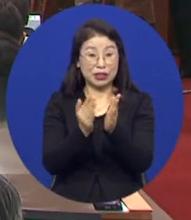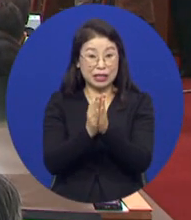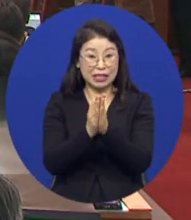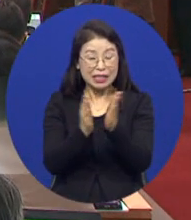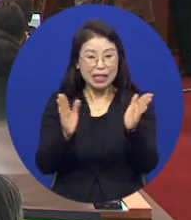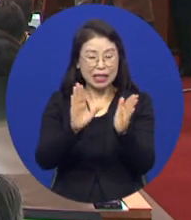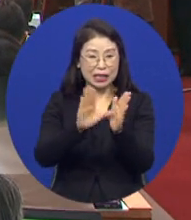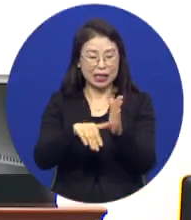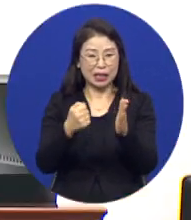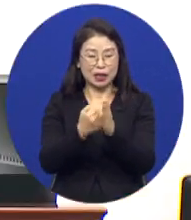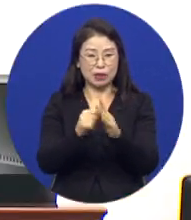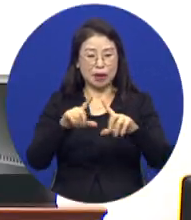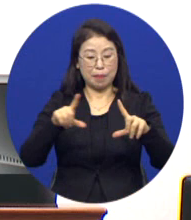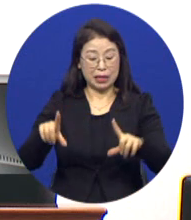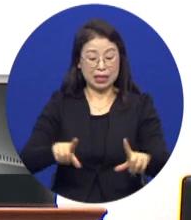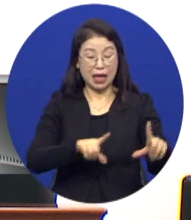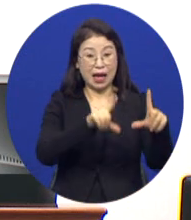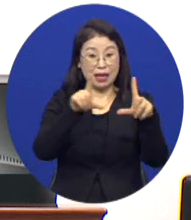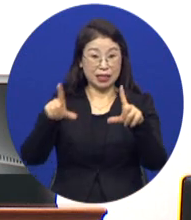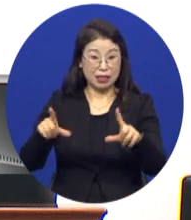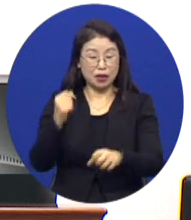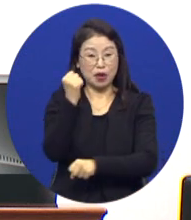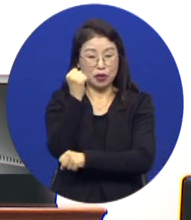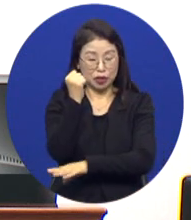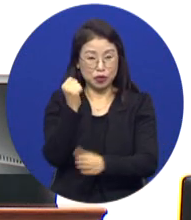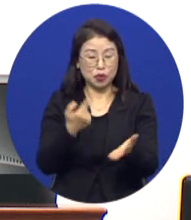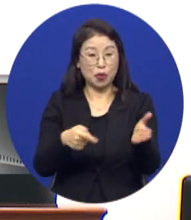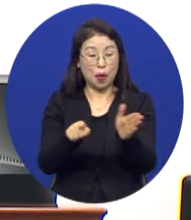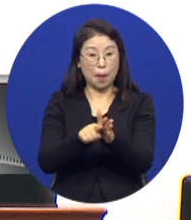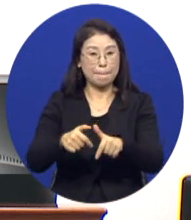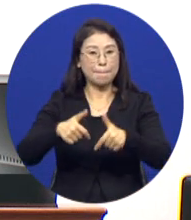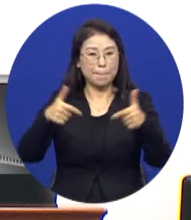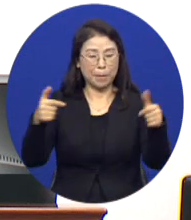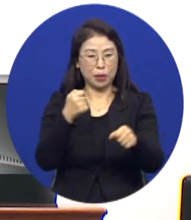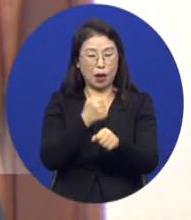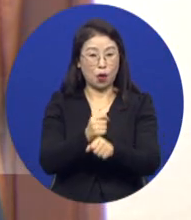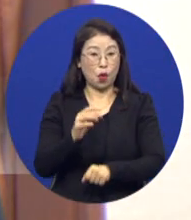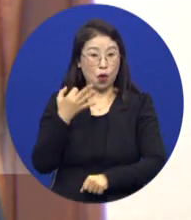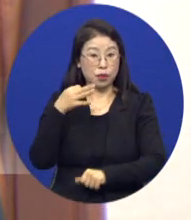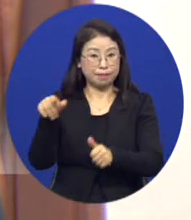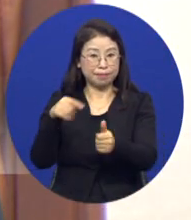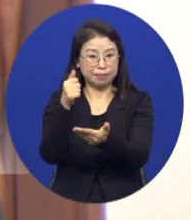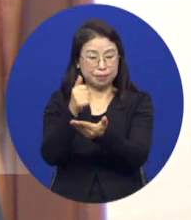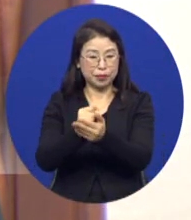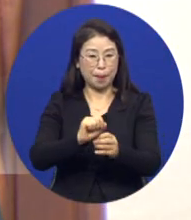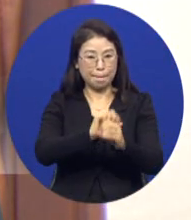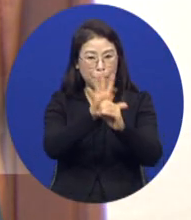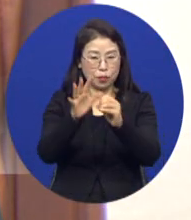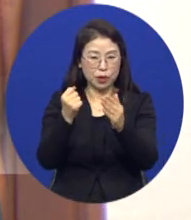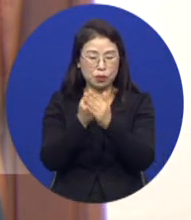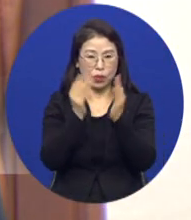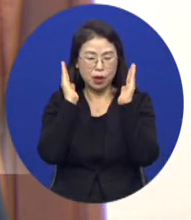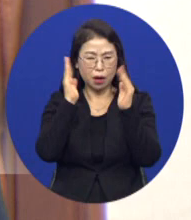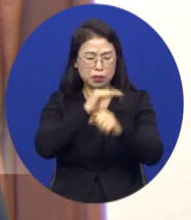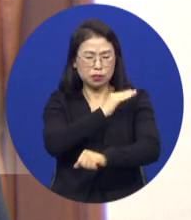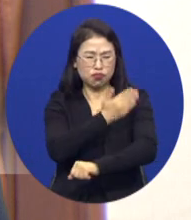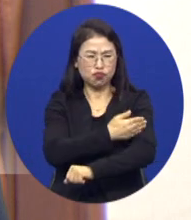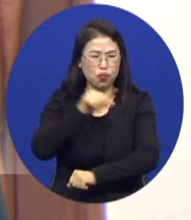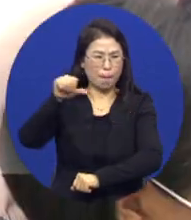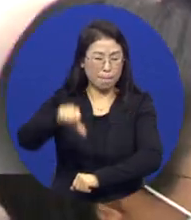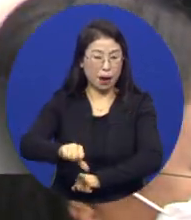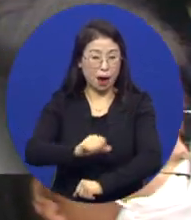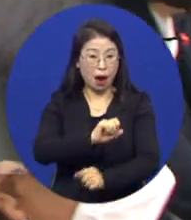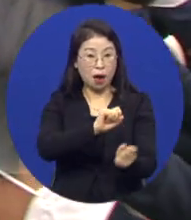원년으로 만들어 민생 안정 기반을 확장하겠다고 밝혔고 김광수 교육감은 코로나19로 인한 학습 결손을